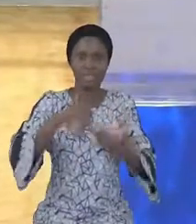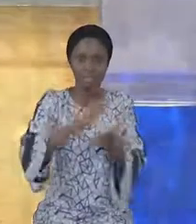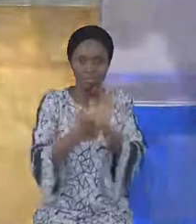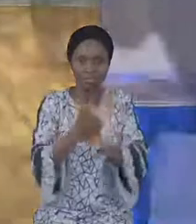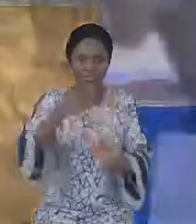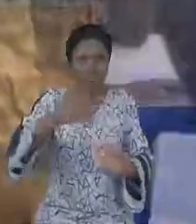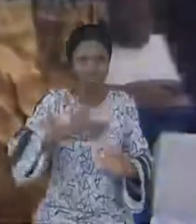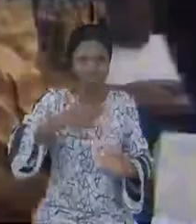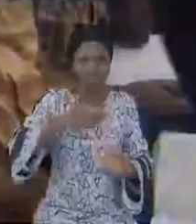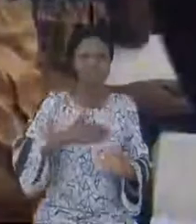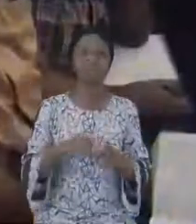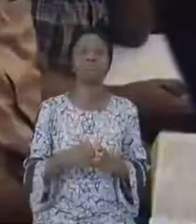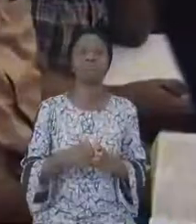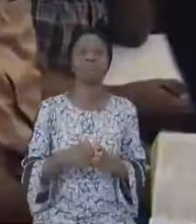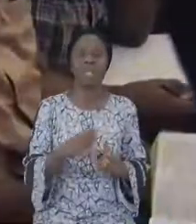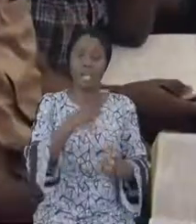dis c'est pour moi.